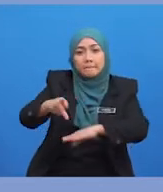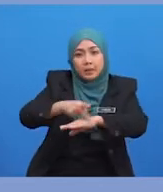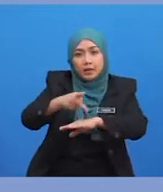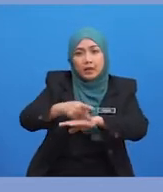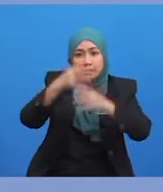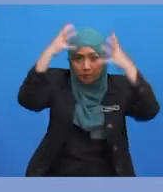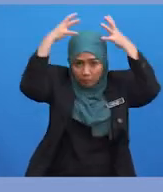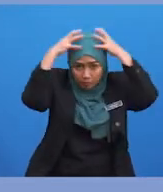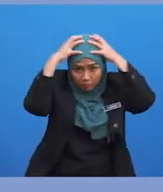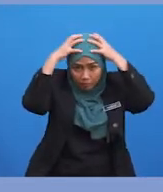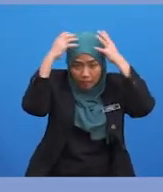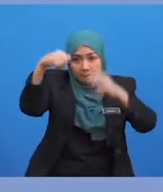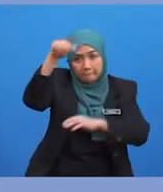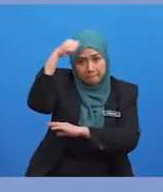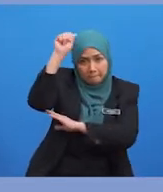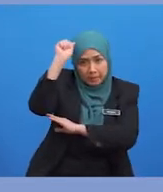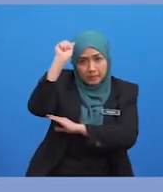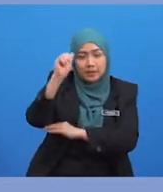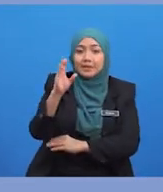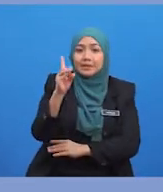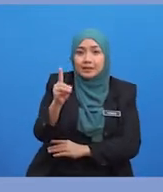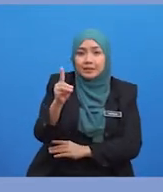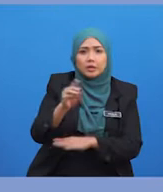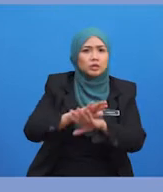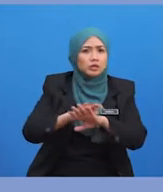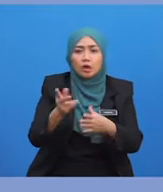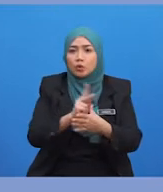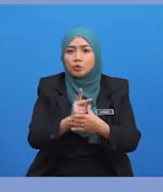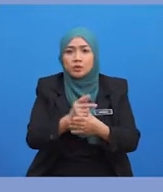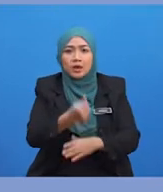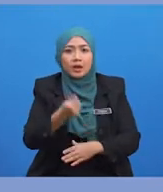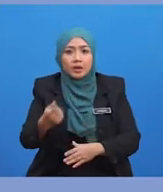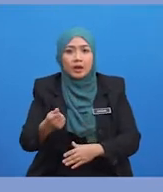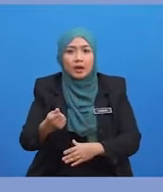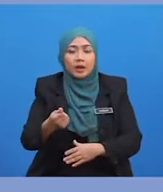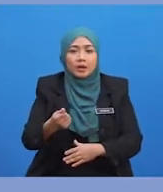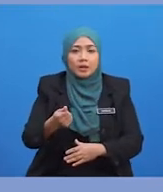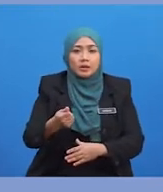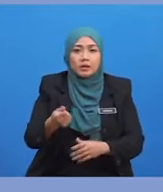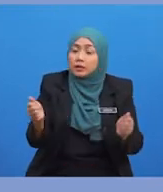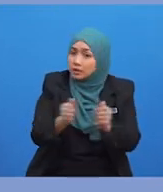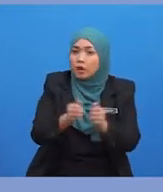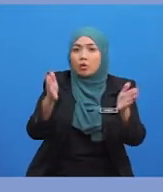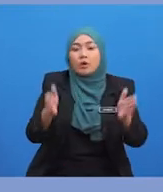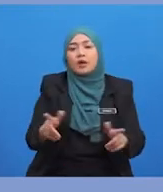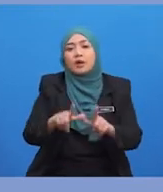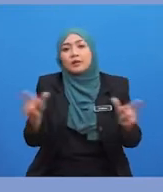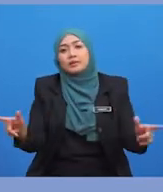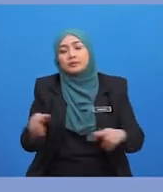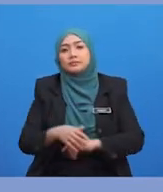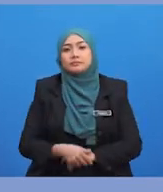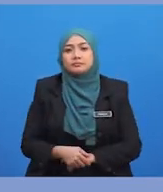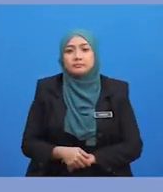mandi, D. Tidak berkongsi peralatan peribadi dengan orang lain.